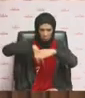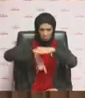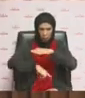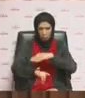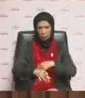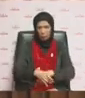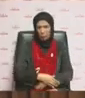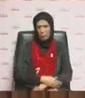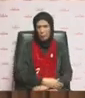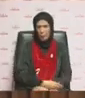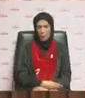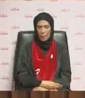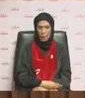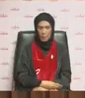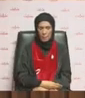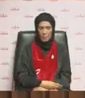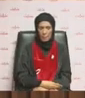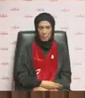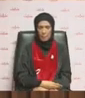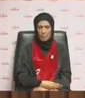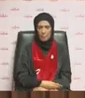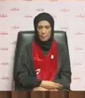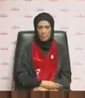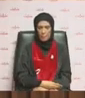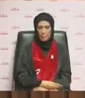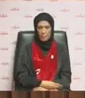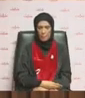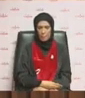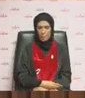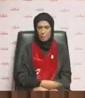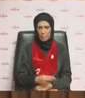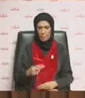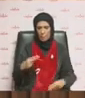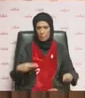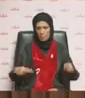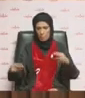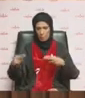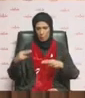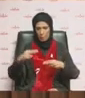للمشاريع. والحين الوزير بقى يتكلم عن مطعم طائر الله يستر.